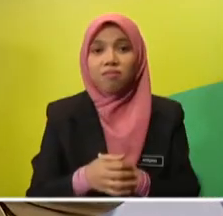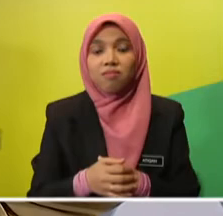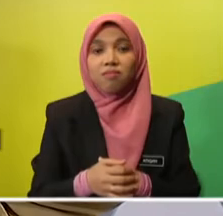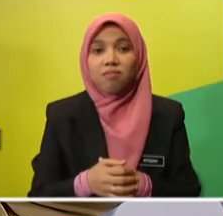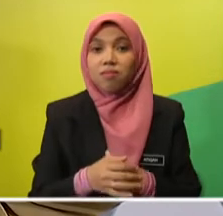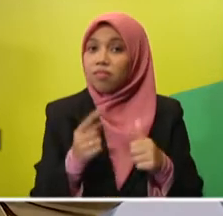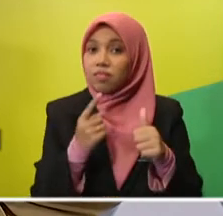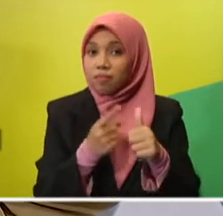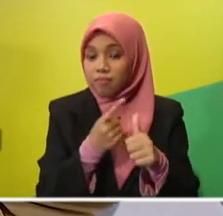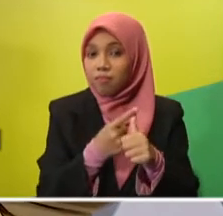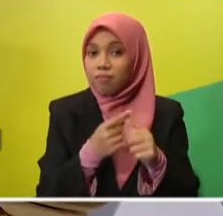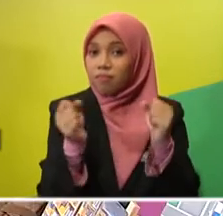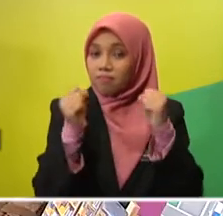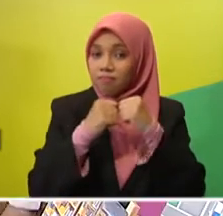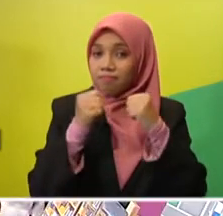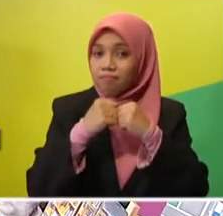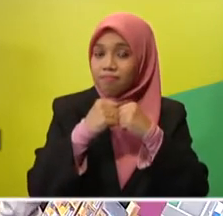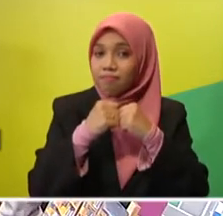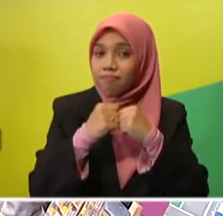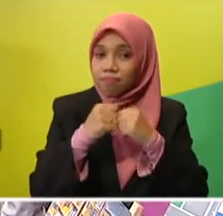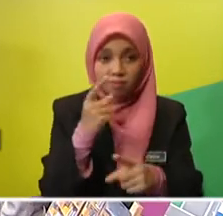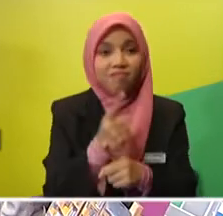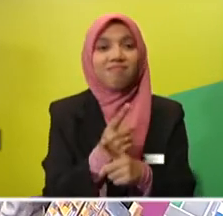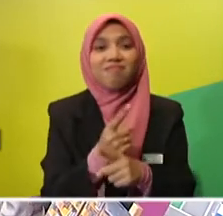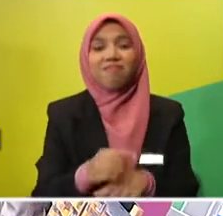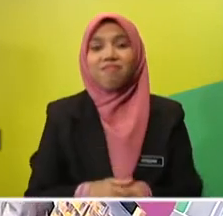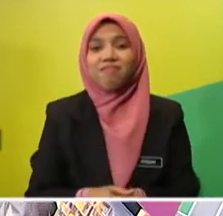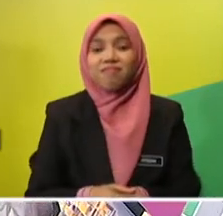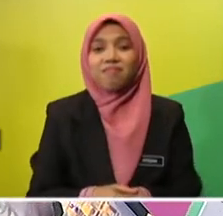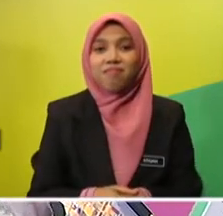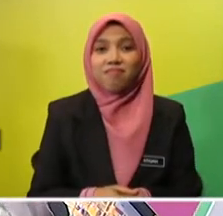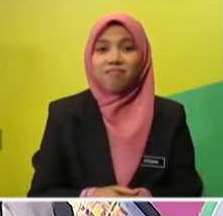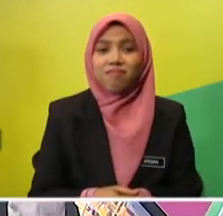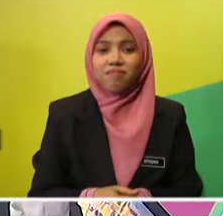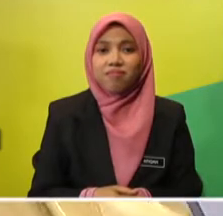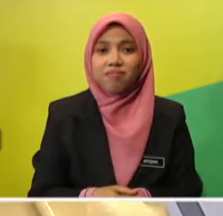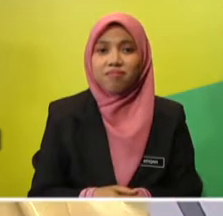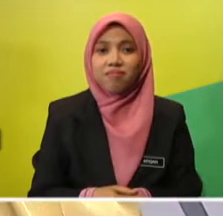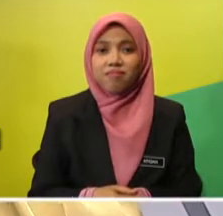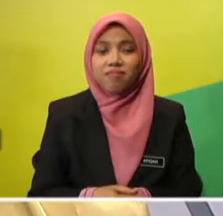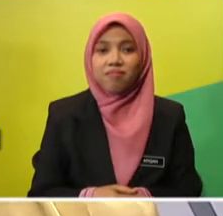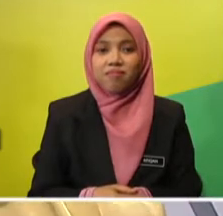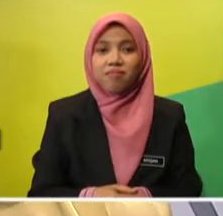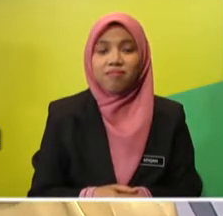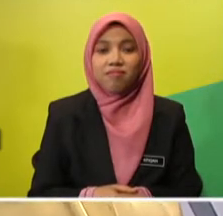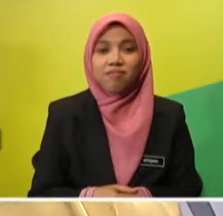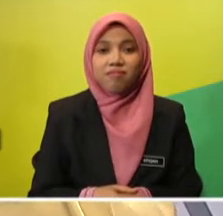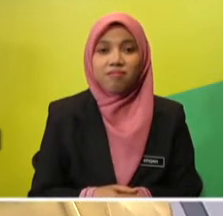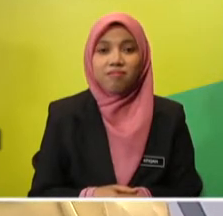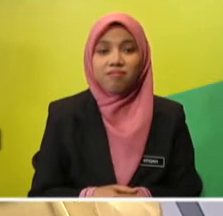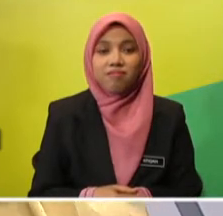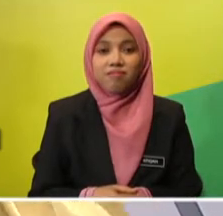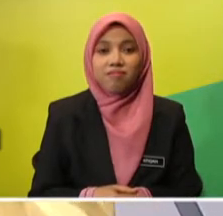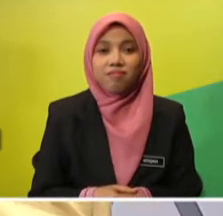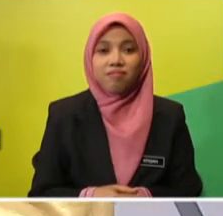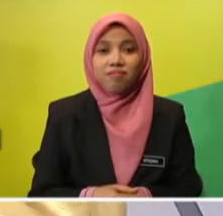sapaan. Ya, betul. Sapaan macam mana? Di mana kalau kita bayangkan ini di belakang, ini klien